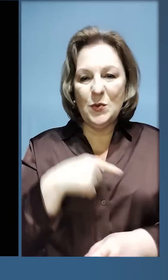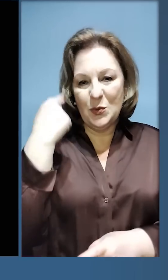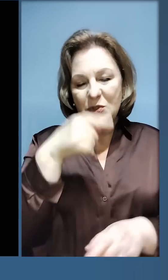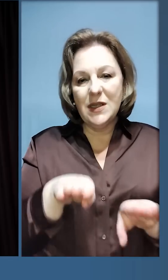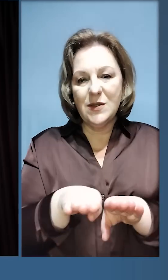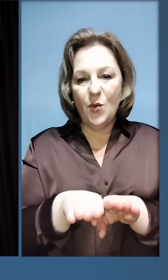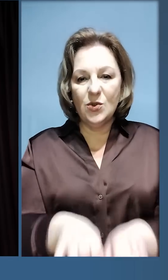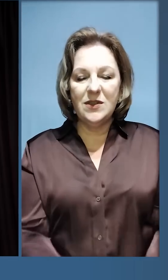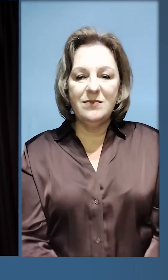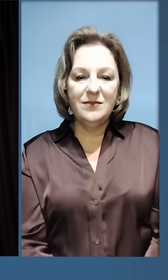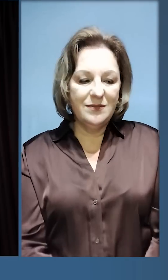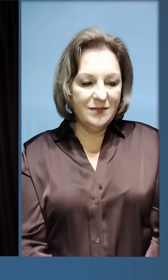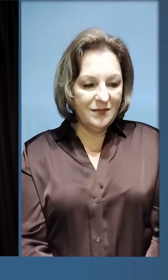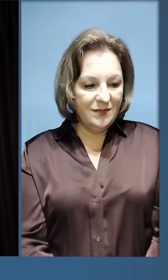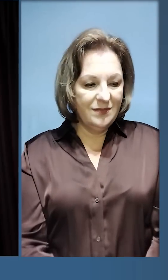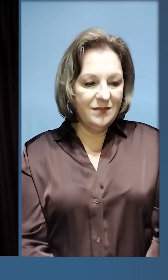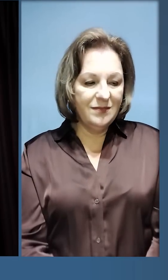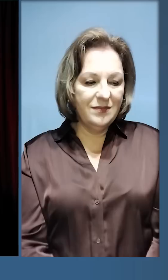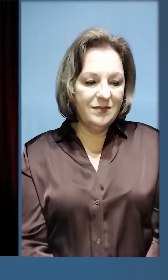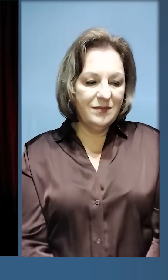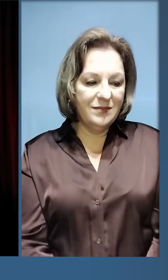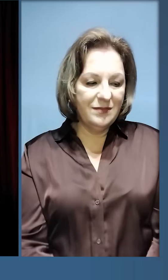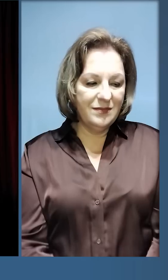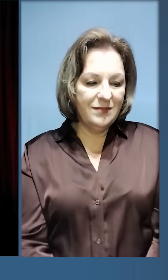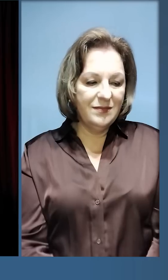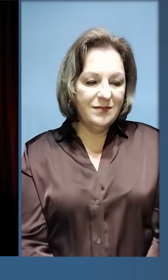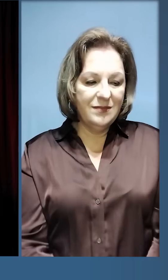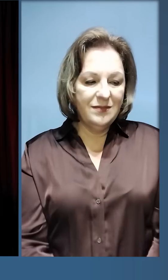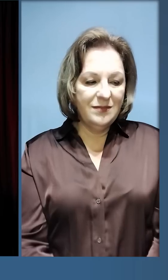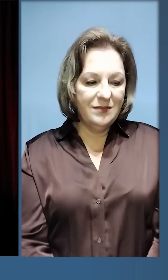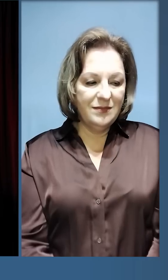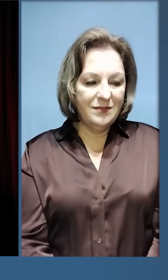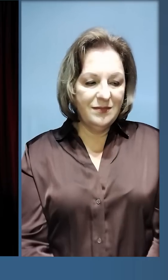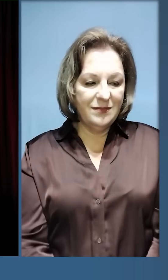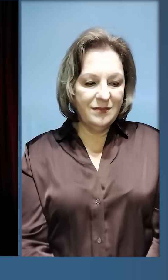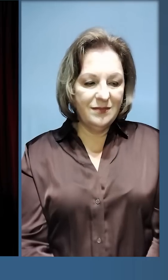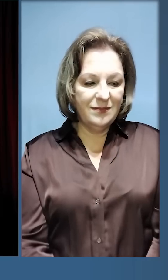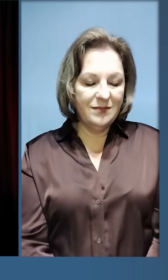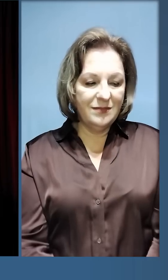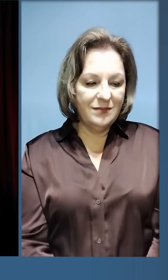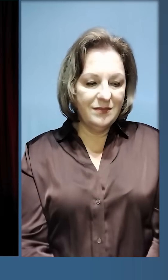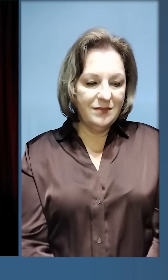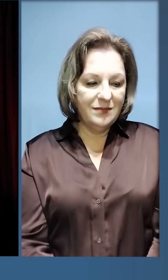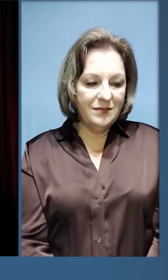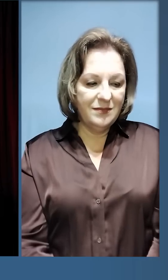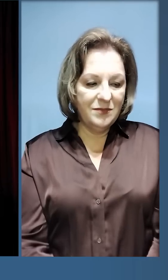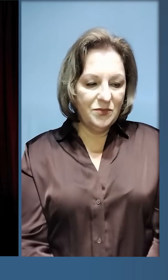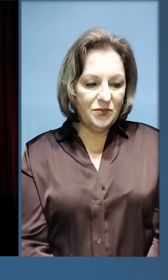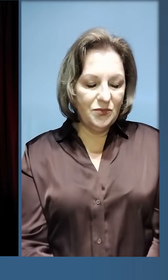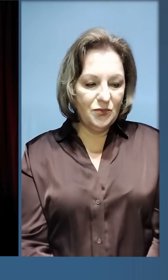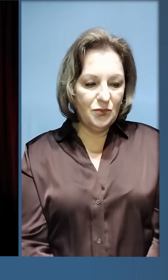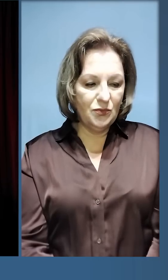My name is Dave Letterman, and I came from the United States to Ukraine to get away from all of the violent